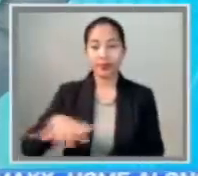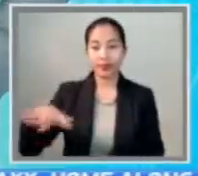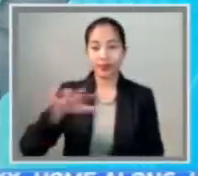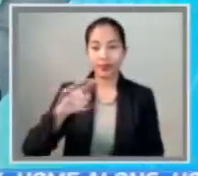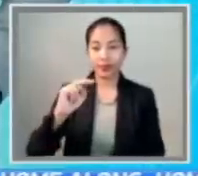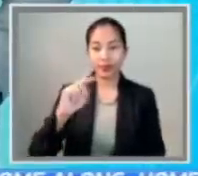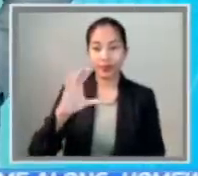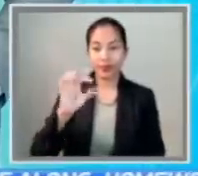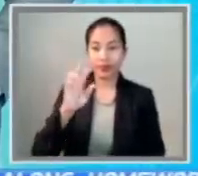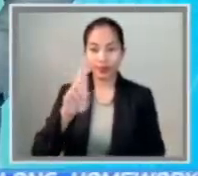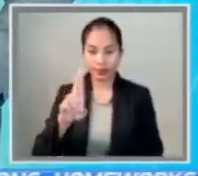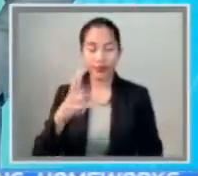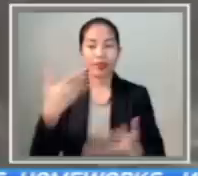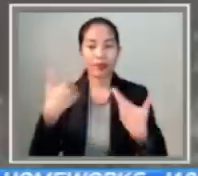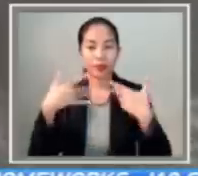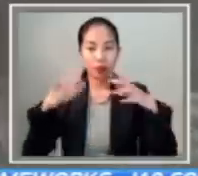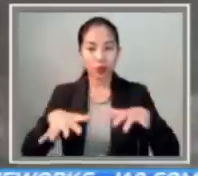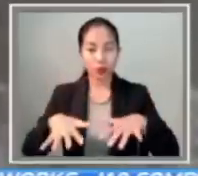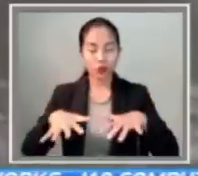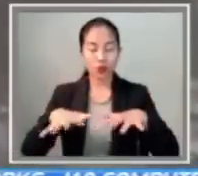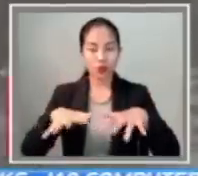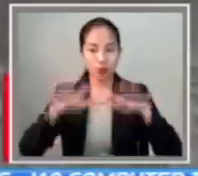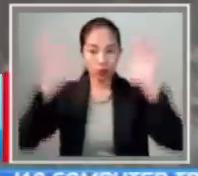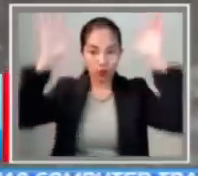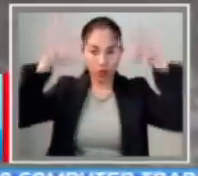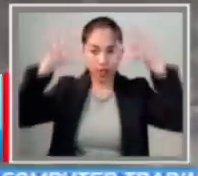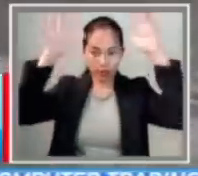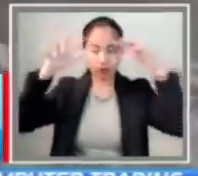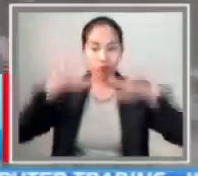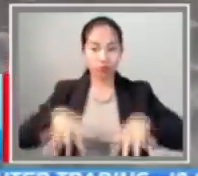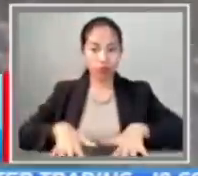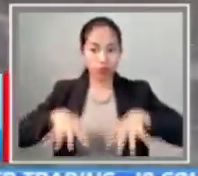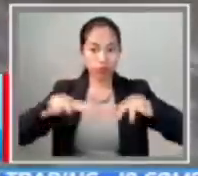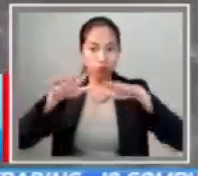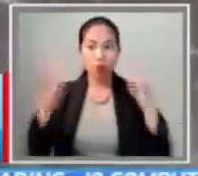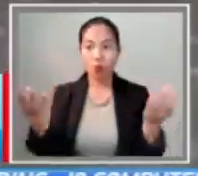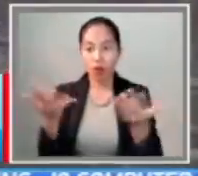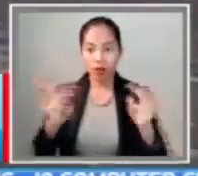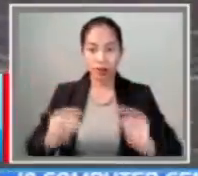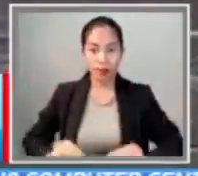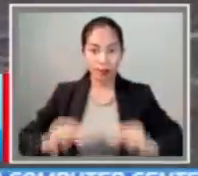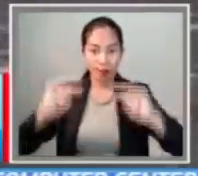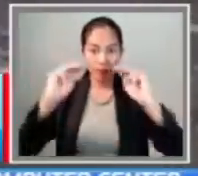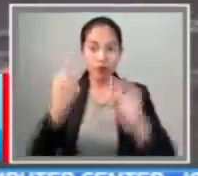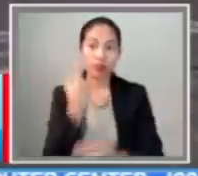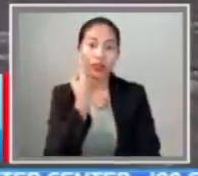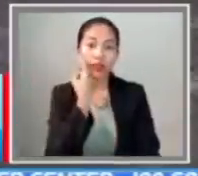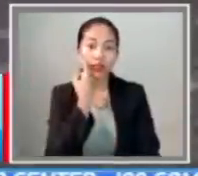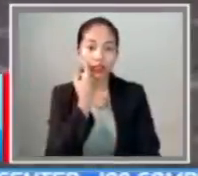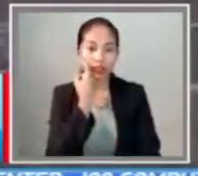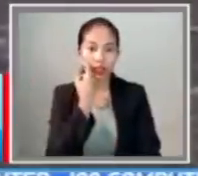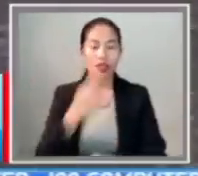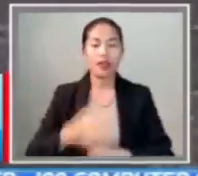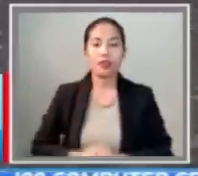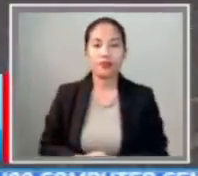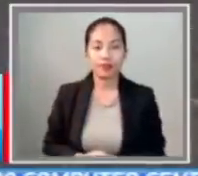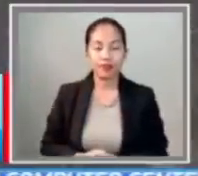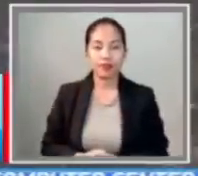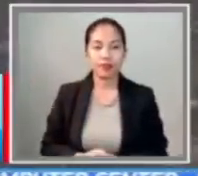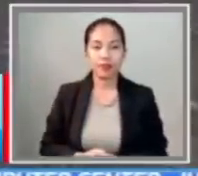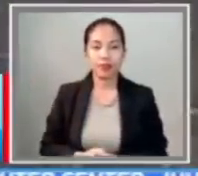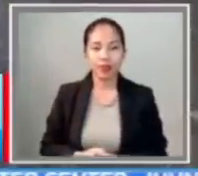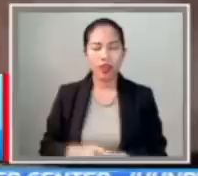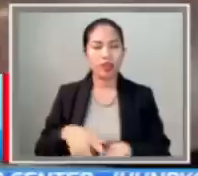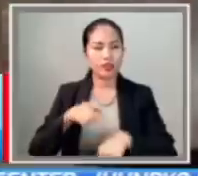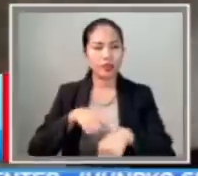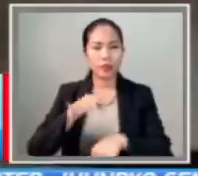sa baha. Bahagyang bumagal ang daloy ng trapiko sa mga binahang kalsada. Kaninang rush hour pa man din. Pasado alas 5 ng umaga